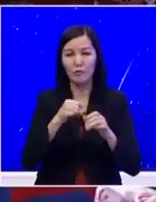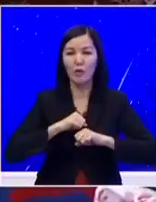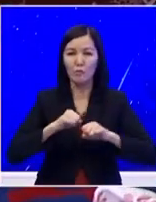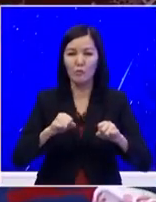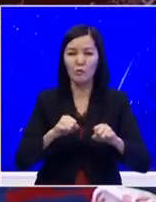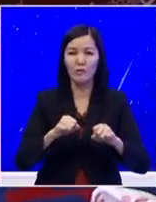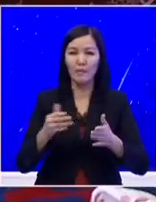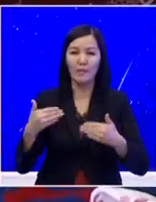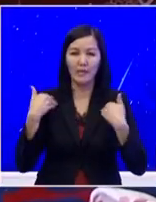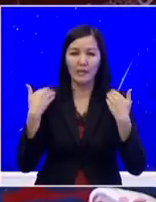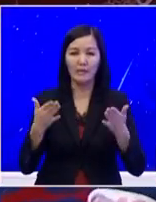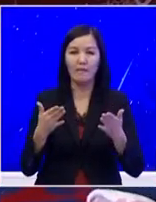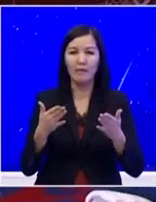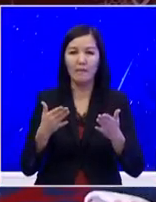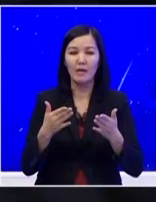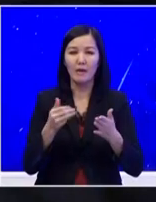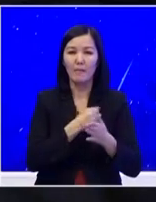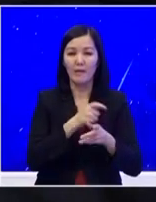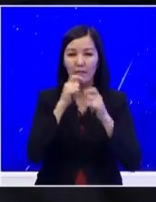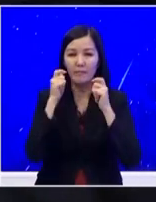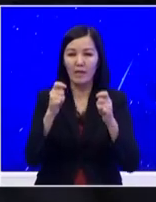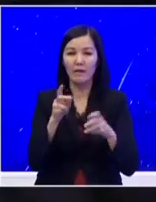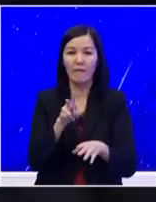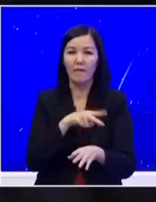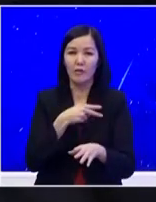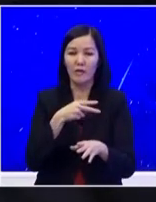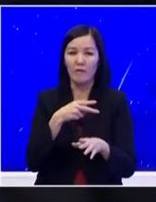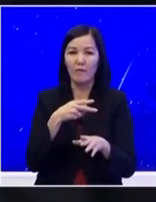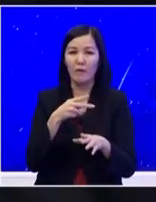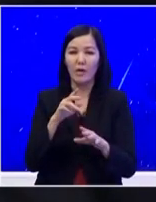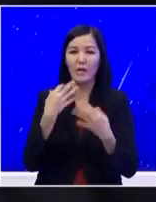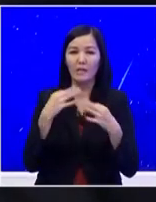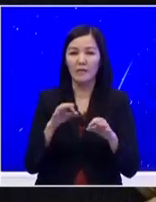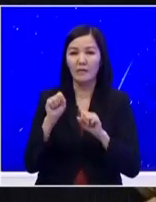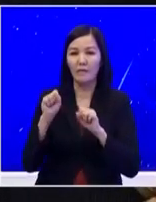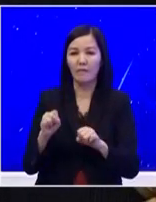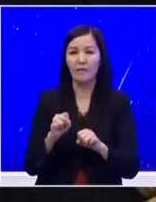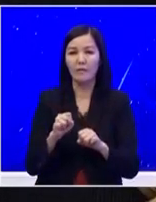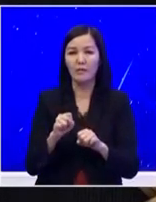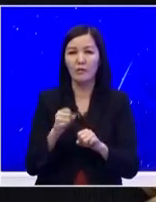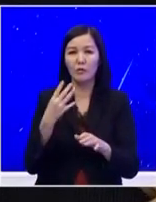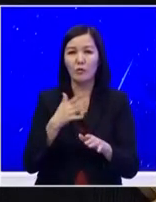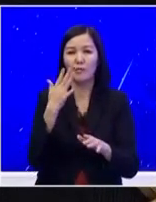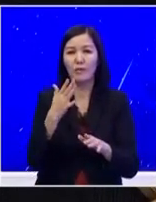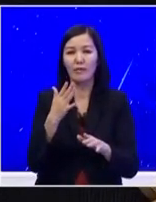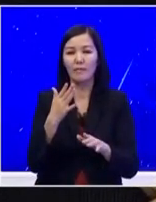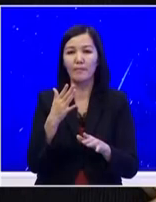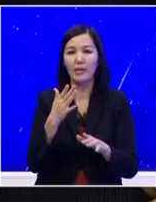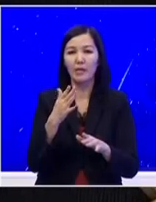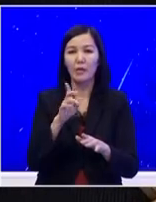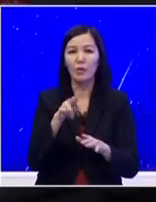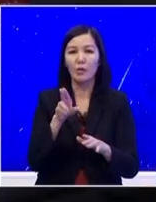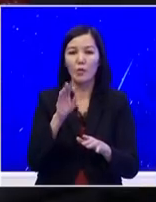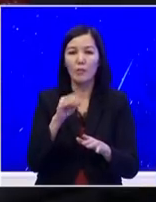он был представлен боевым наградам, медалям за освобождение Варшавы, за взятие Берлина, а в 1946-м за победу над Германией, за доблесть,